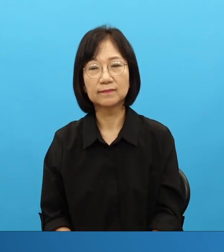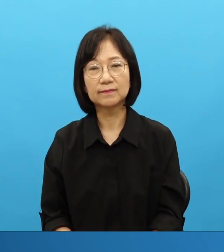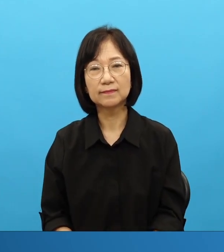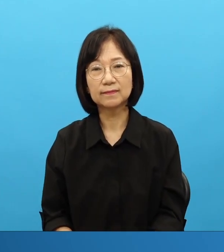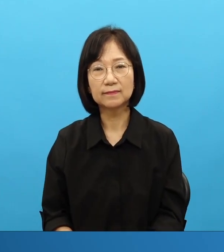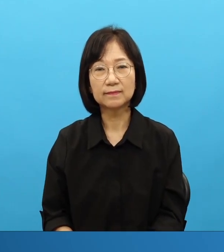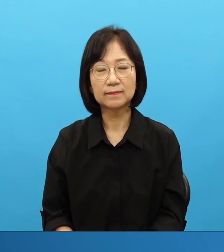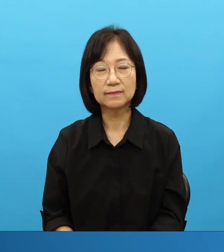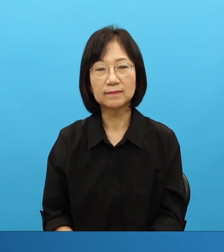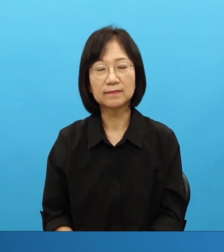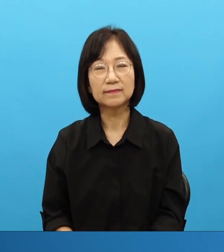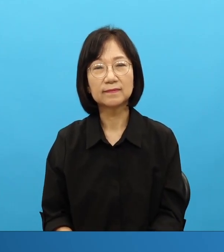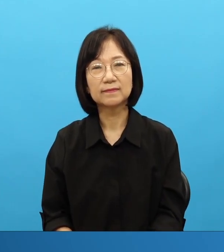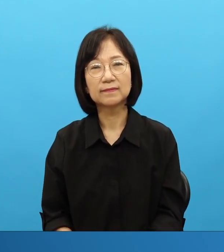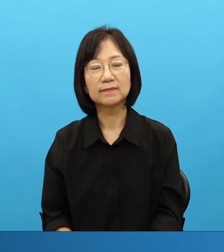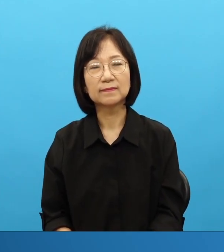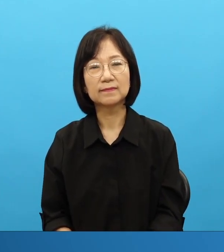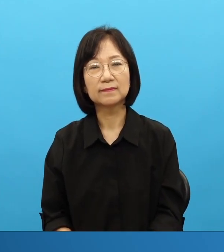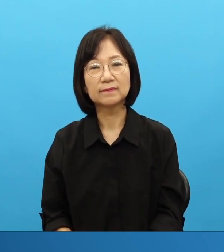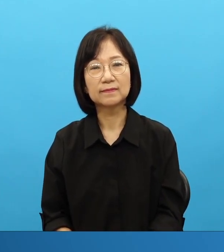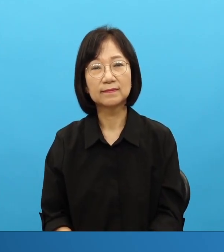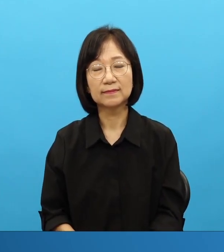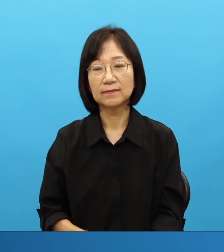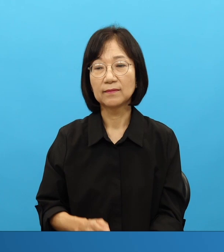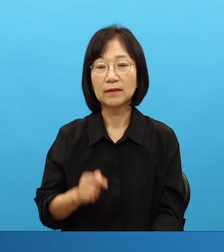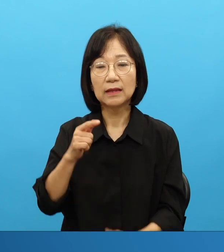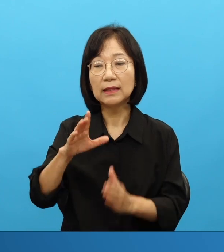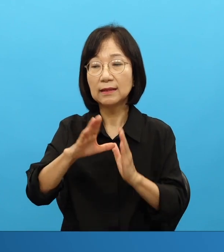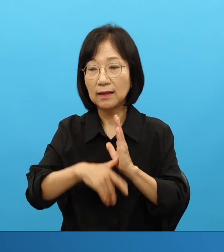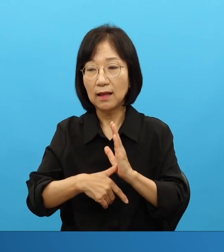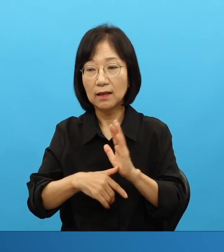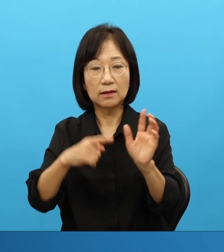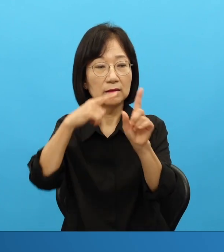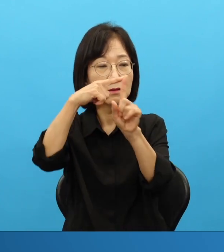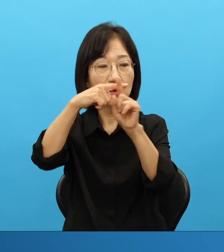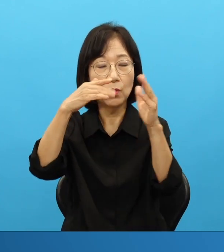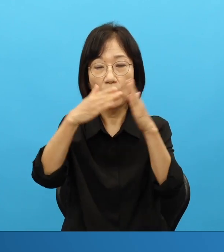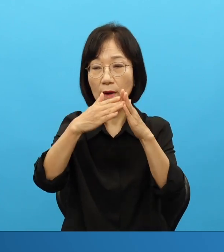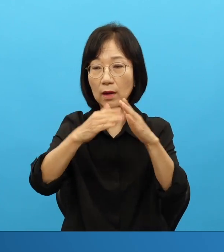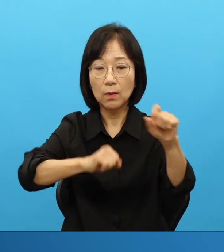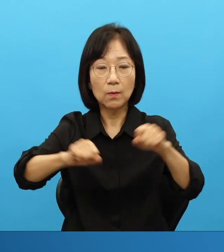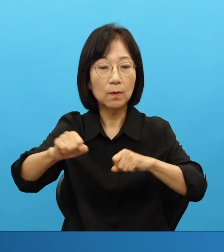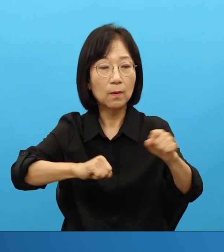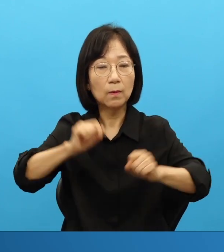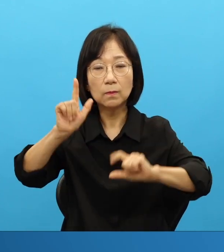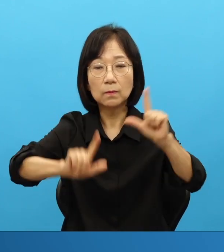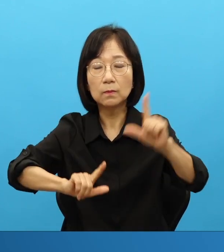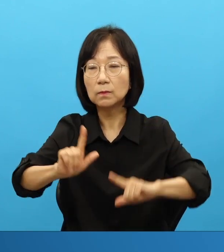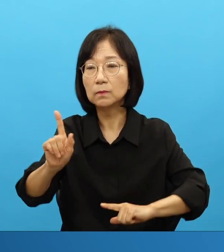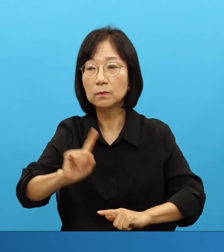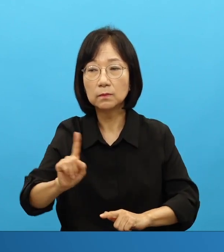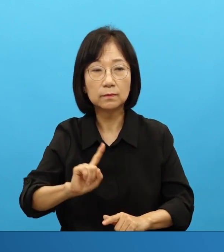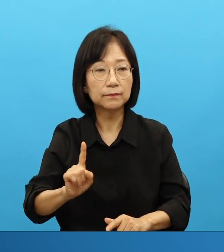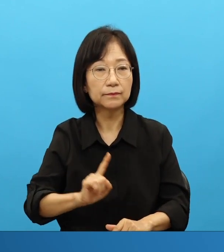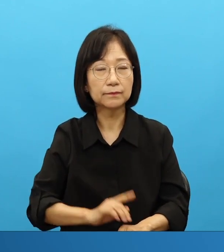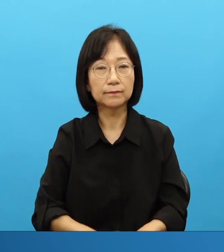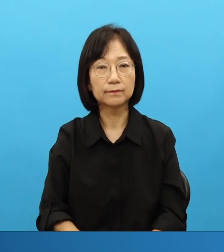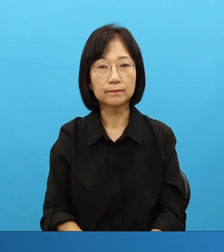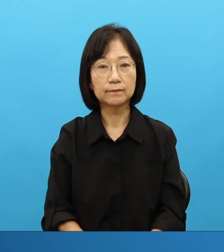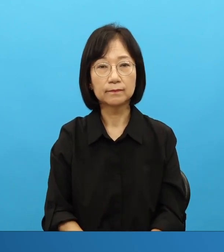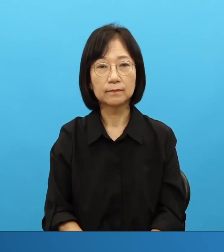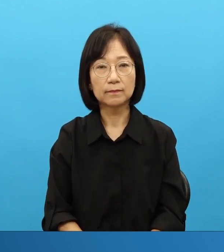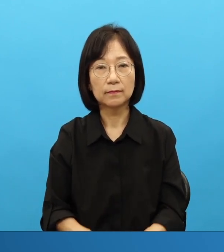fact. 이때 교회는 뭘 하고 있냐는 겁니다. Then at this time, what is it that the church is doing? 그걸 오늘